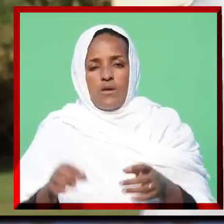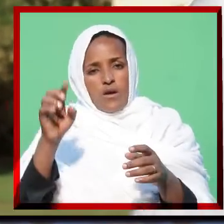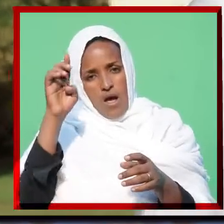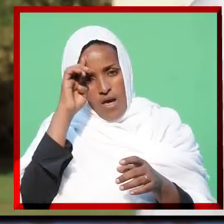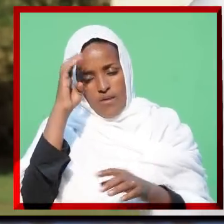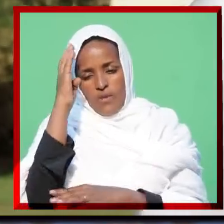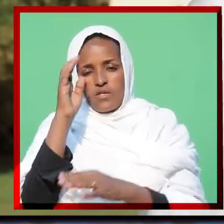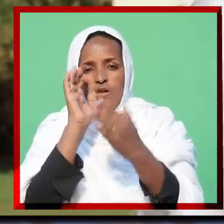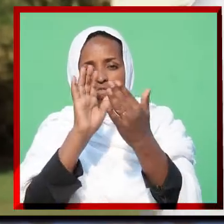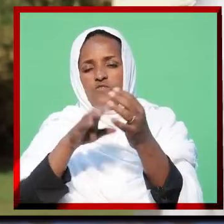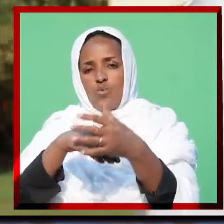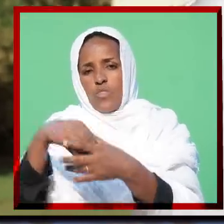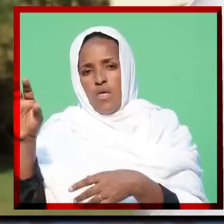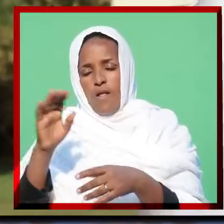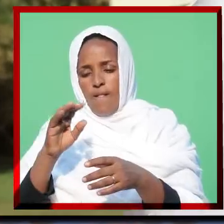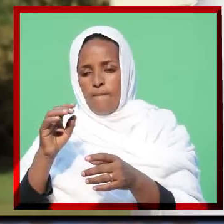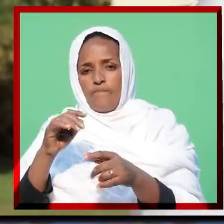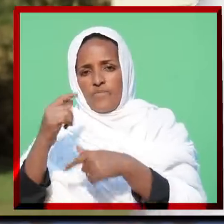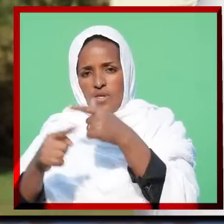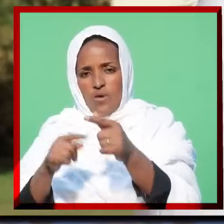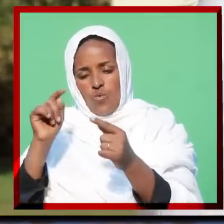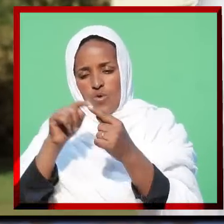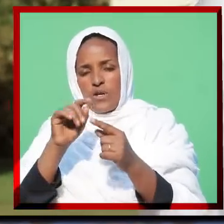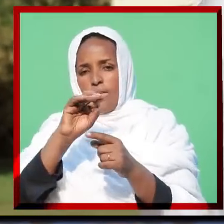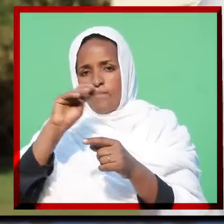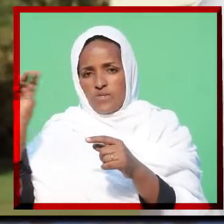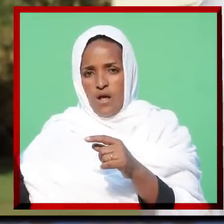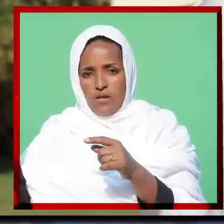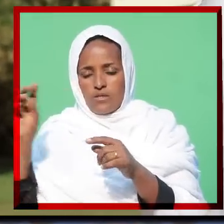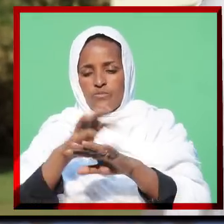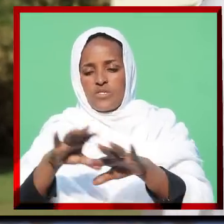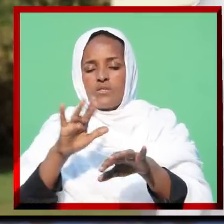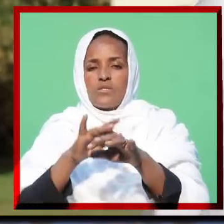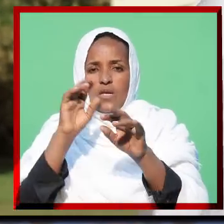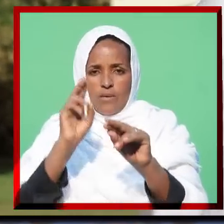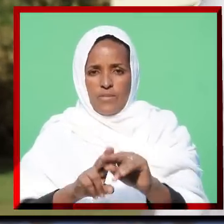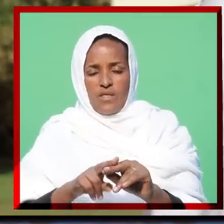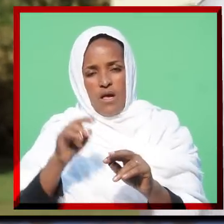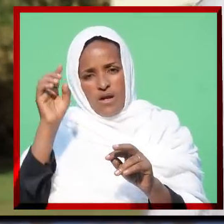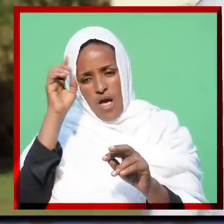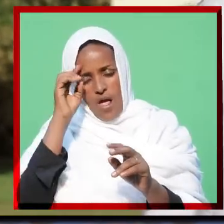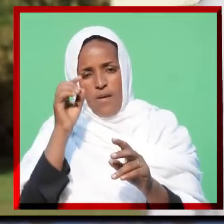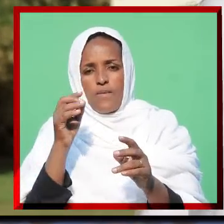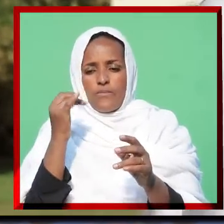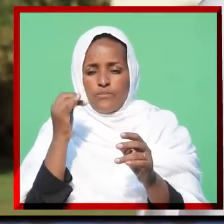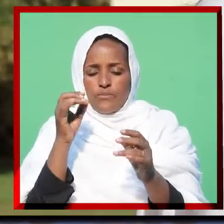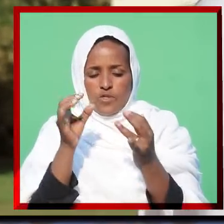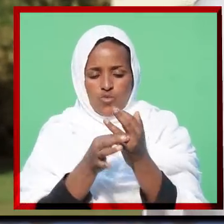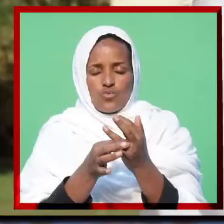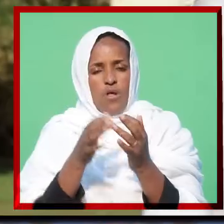ቃየንም ከእግዚአብሔር ፊት ወጣ፣ ከኤደንም ወደ ምስራቅ በኖድ ምድር ተቀመጠ። ቃየንም ሚስቱን